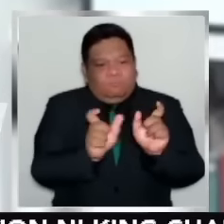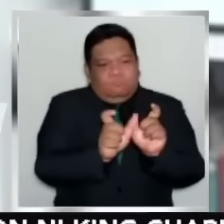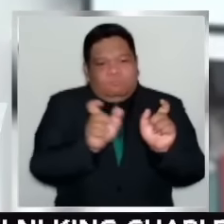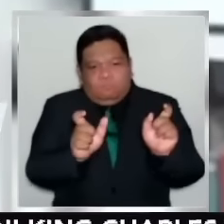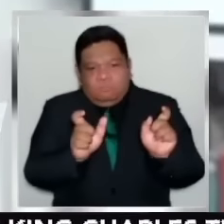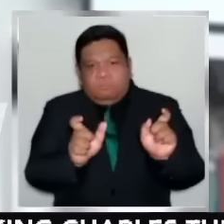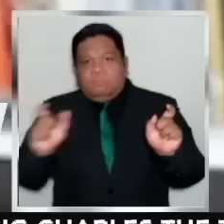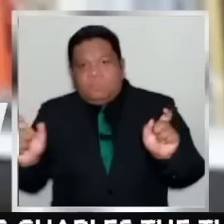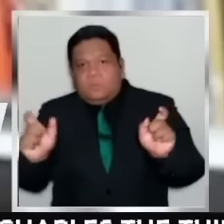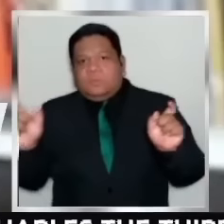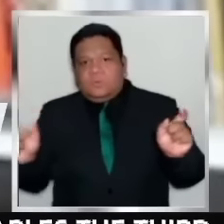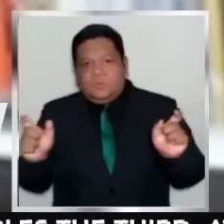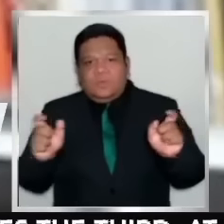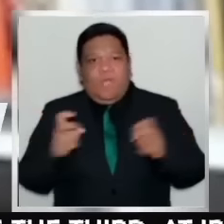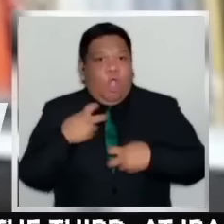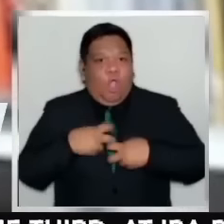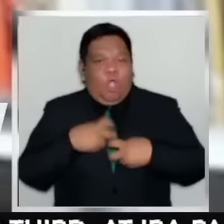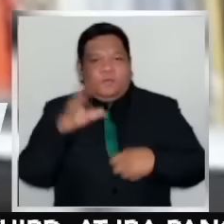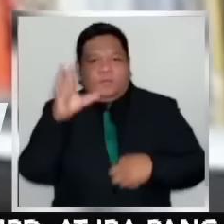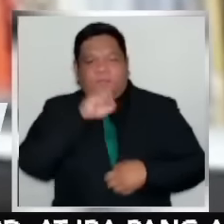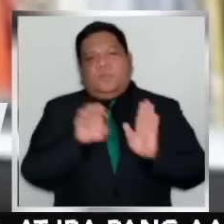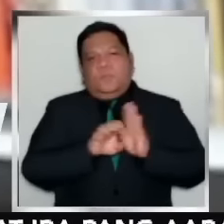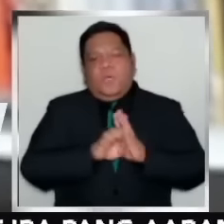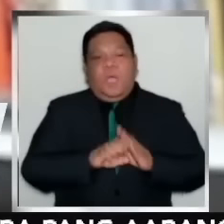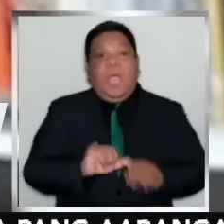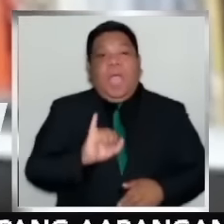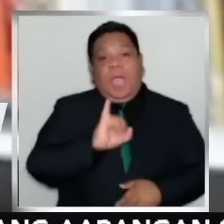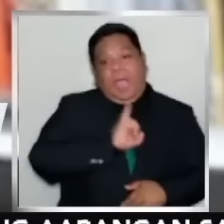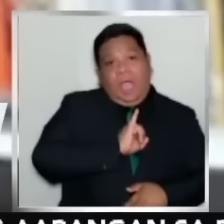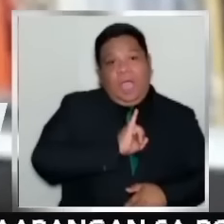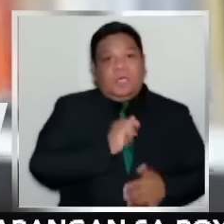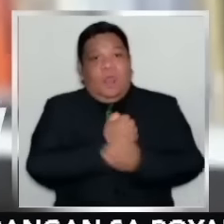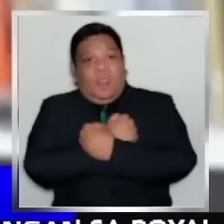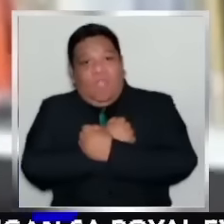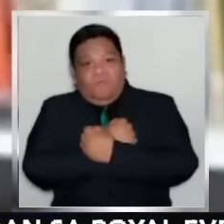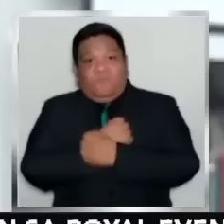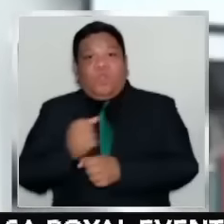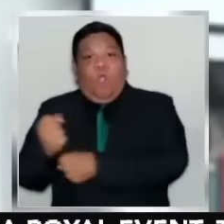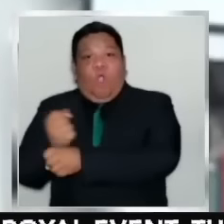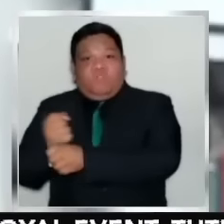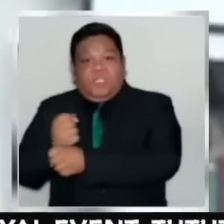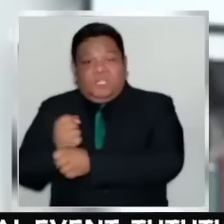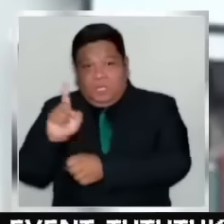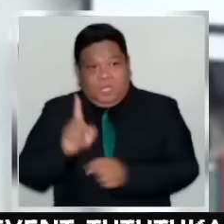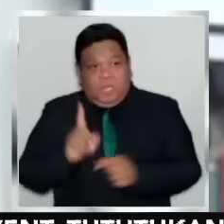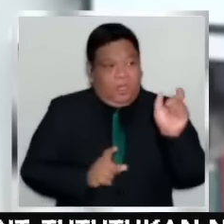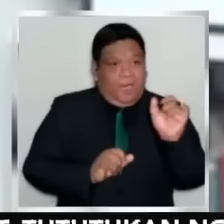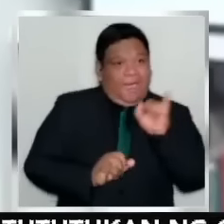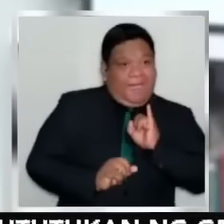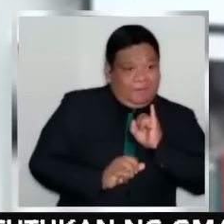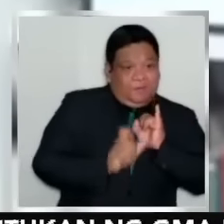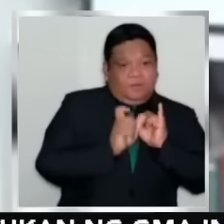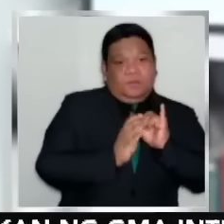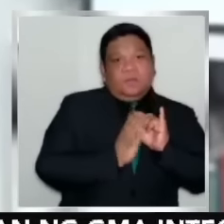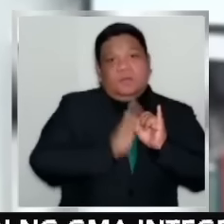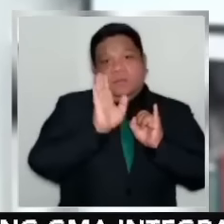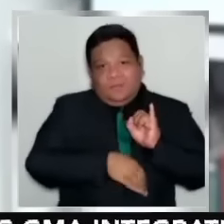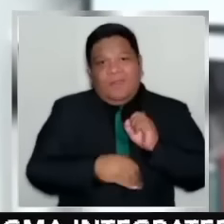Mas mahirap siyang hulaan. Halimbawa, I love coffee. Pero meron siyang spaces. Pagkatapos, gawin mo mas